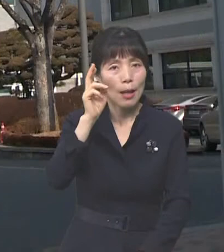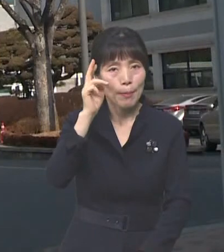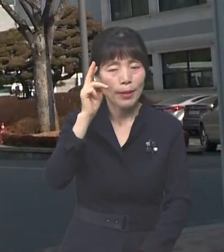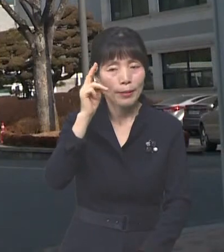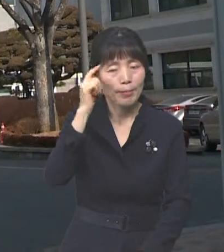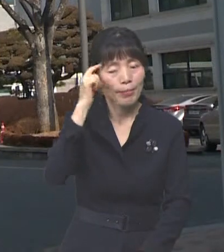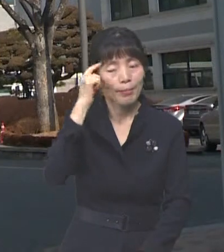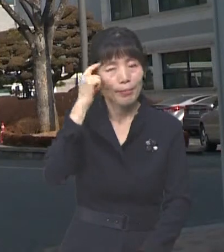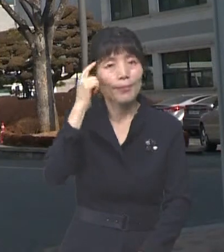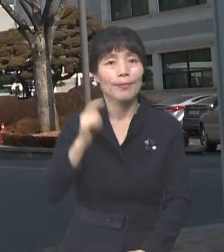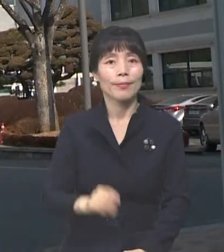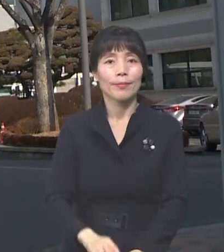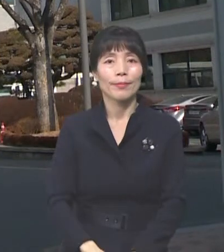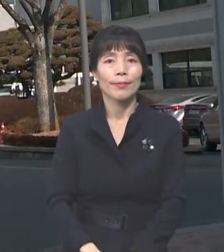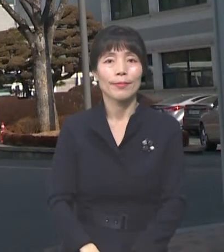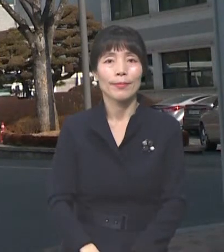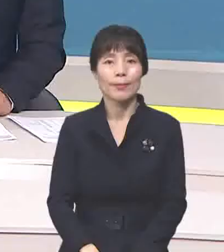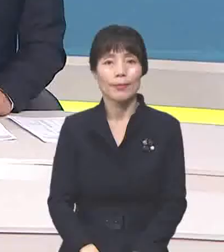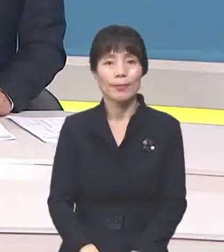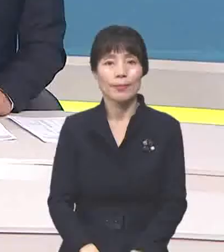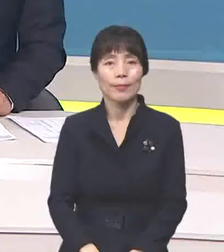뉴스 김지영입니다.